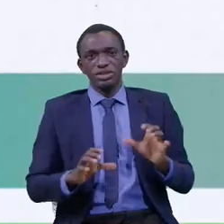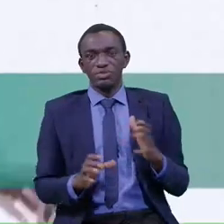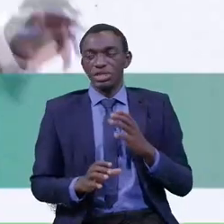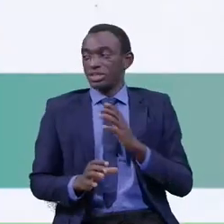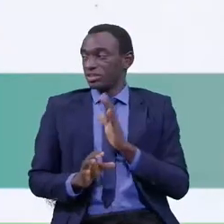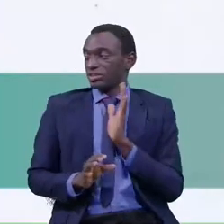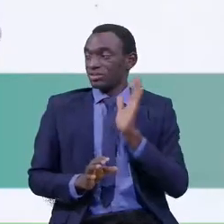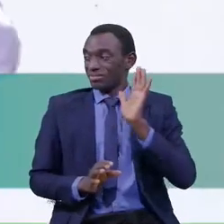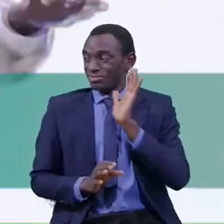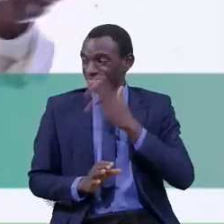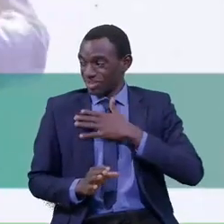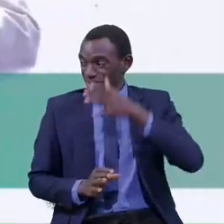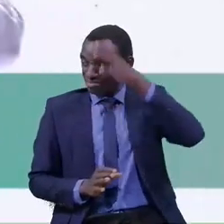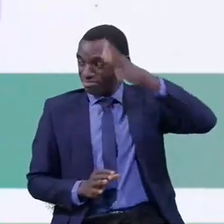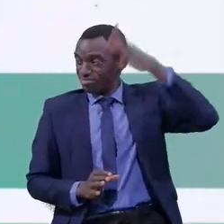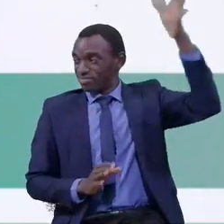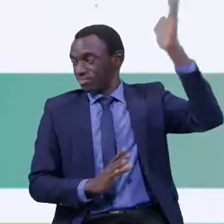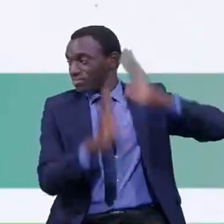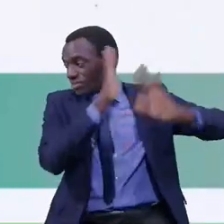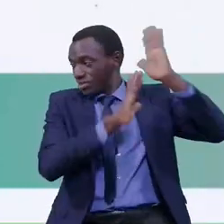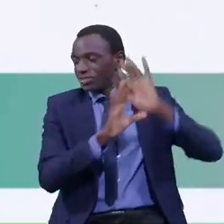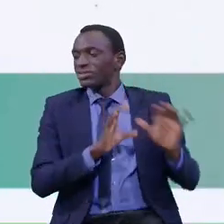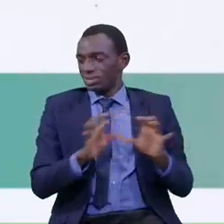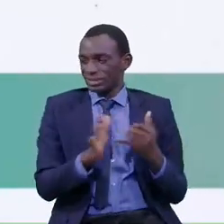Et mon père l'a fait actif.